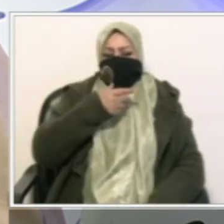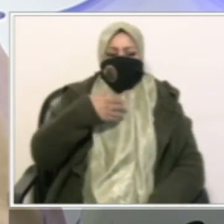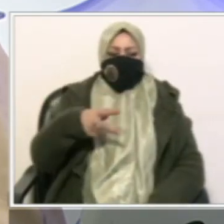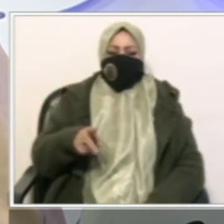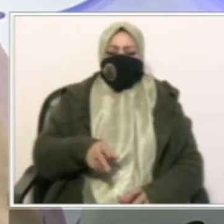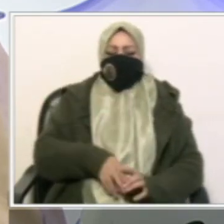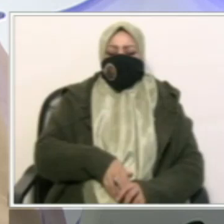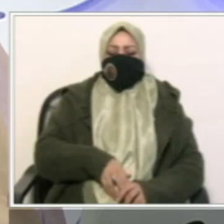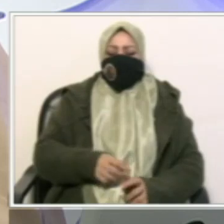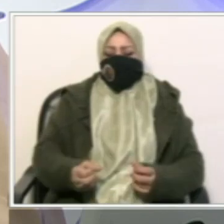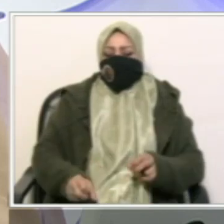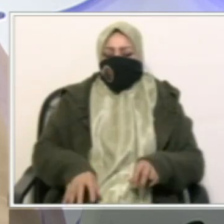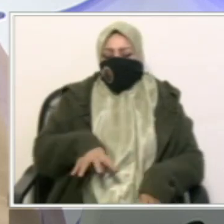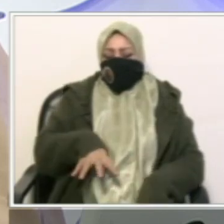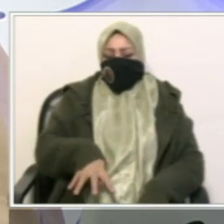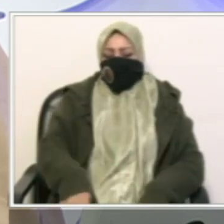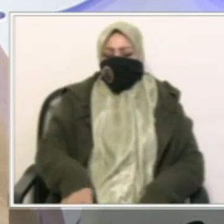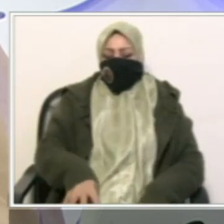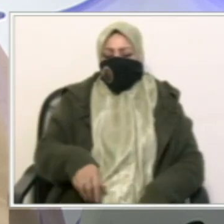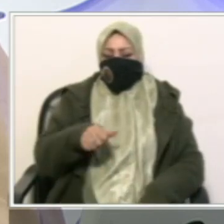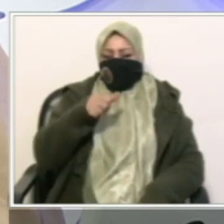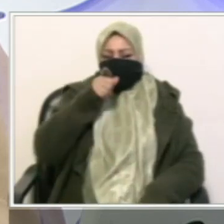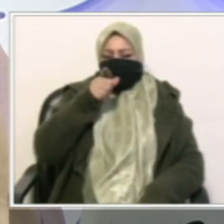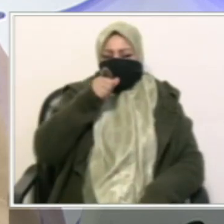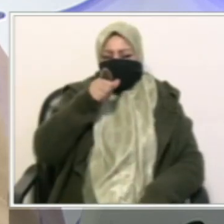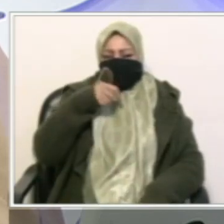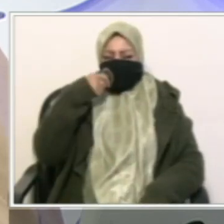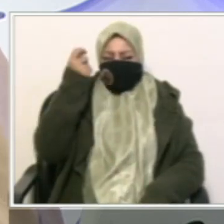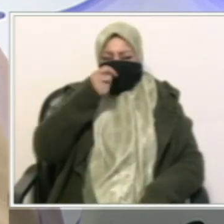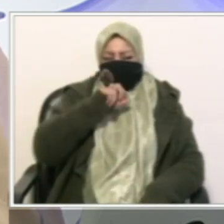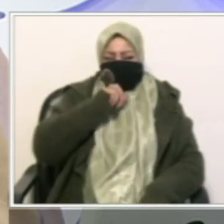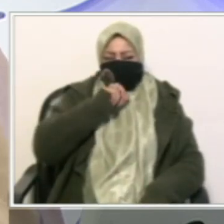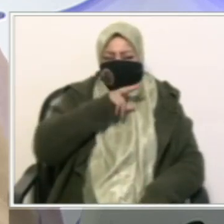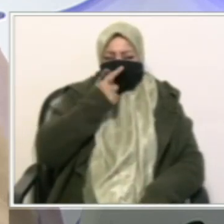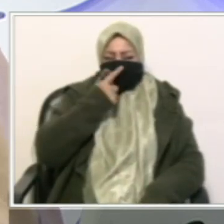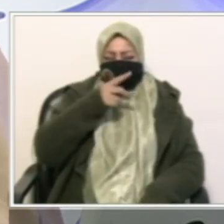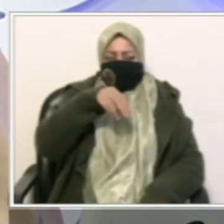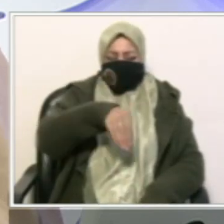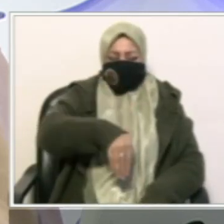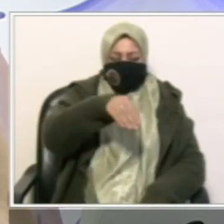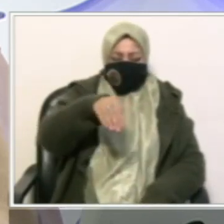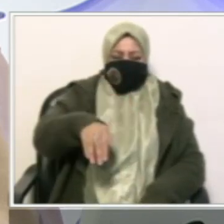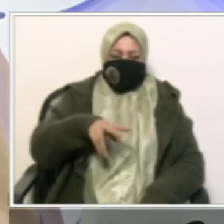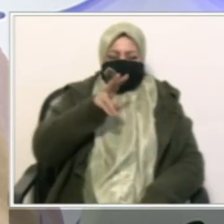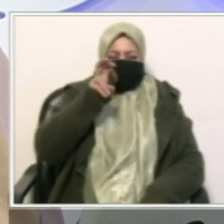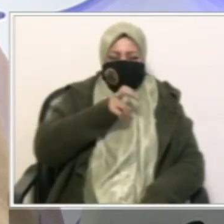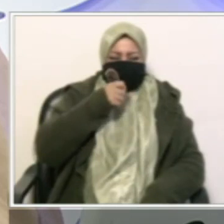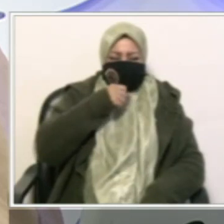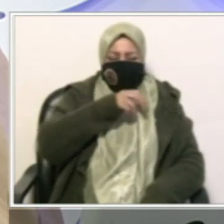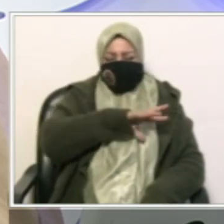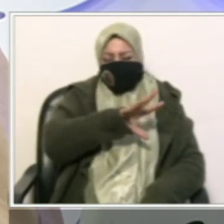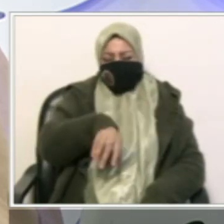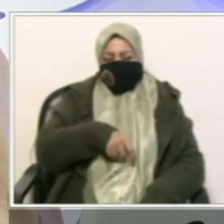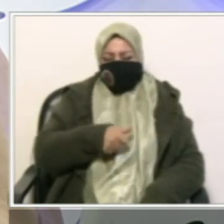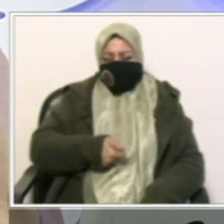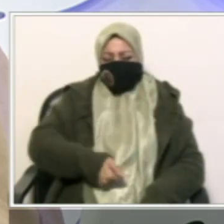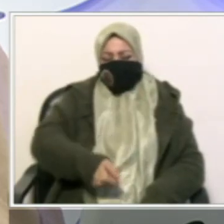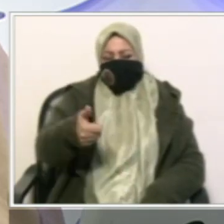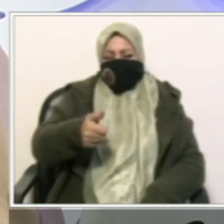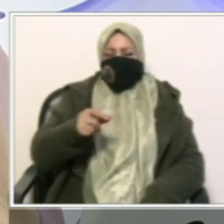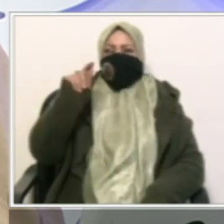السوداء فهذا لا يضرها، ما دام الثمرة خرجت يعني